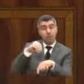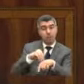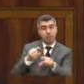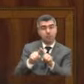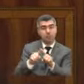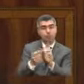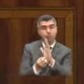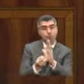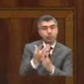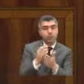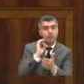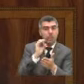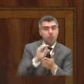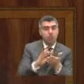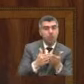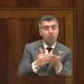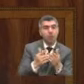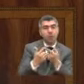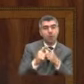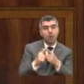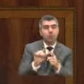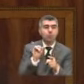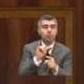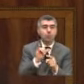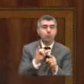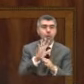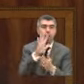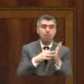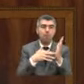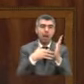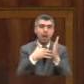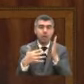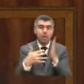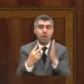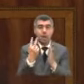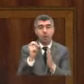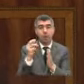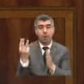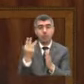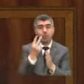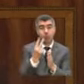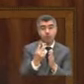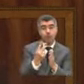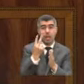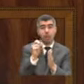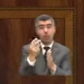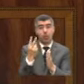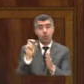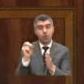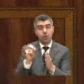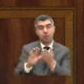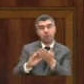النمو والقدرة التنافسية للقطاع، وماذا عن خطة الإنعاش التجاري 2023-2021 التي تشمل ضمن